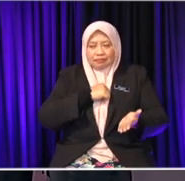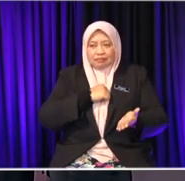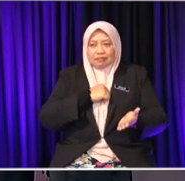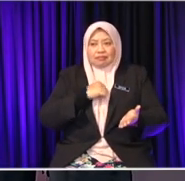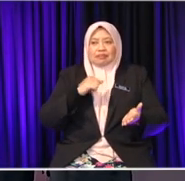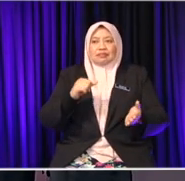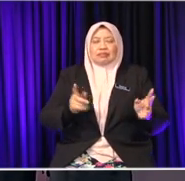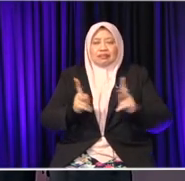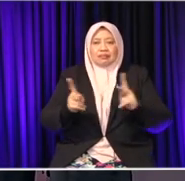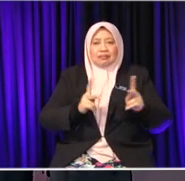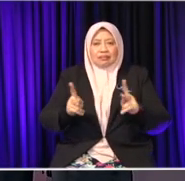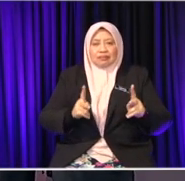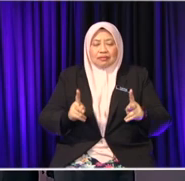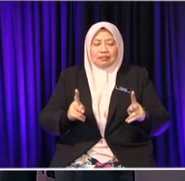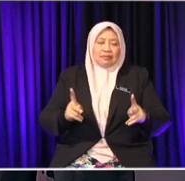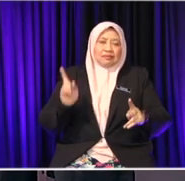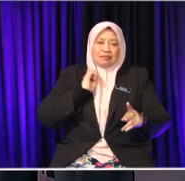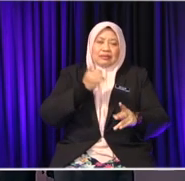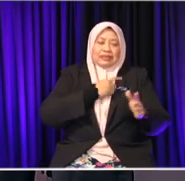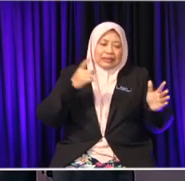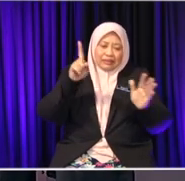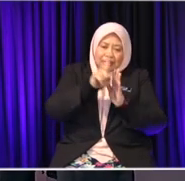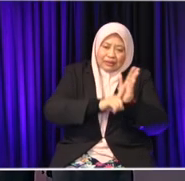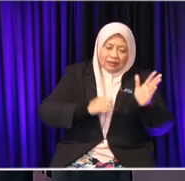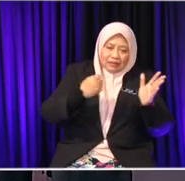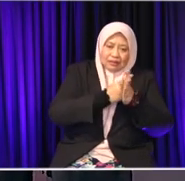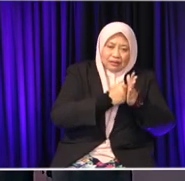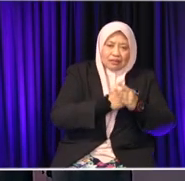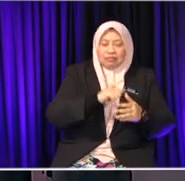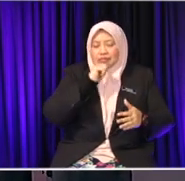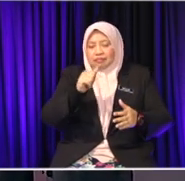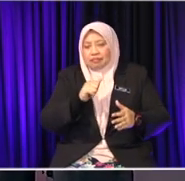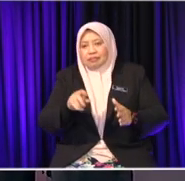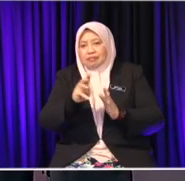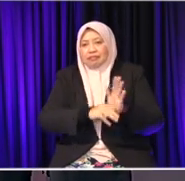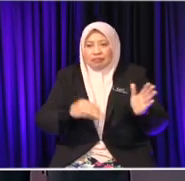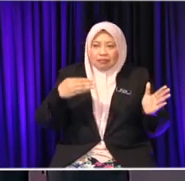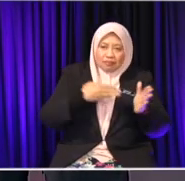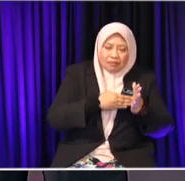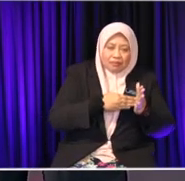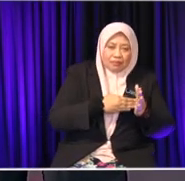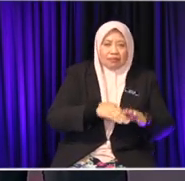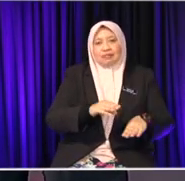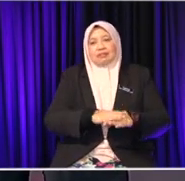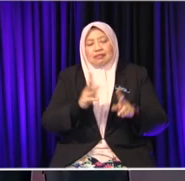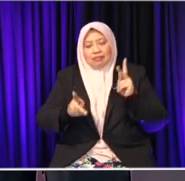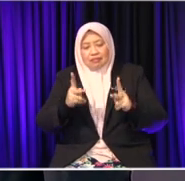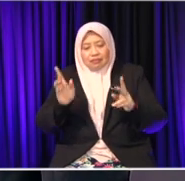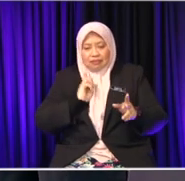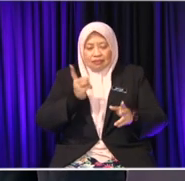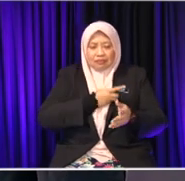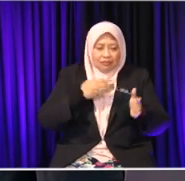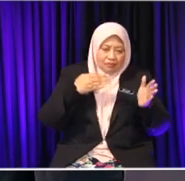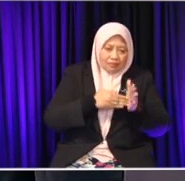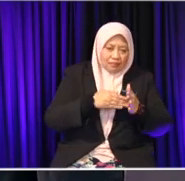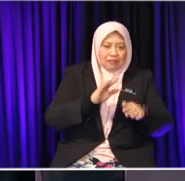itu dilanggar bukan melanggar Oke kalau kita melanggar masih ada diskon Oke ricis